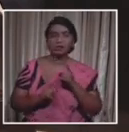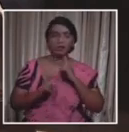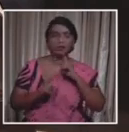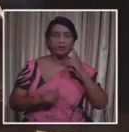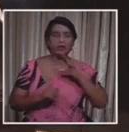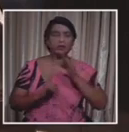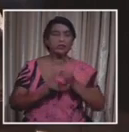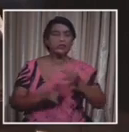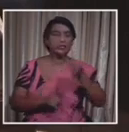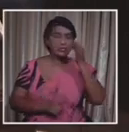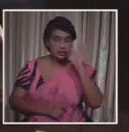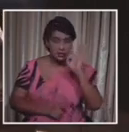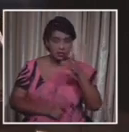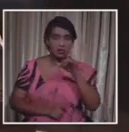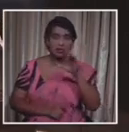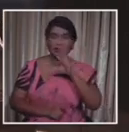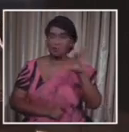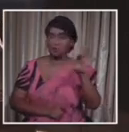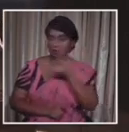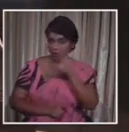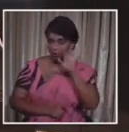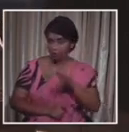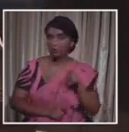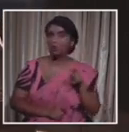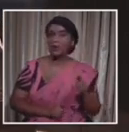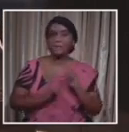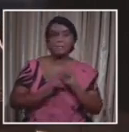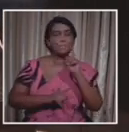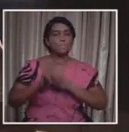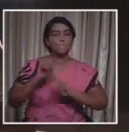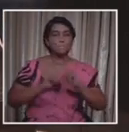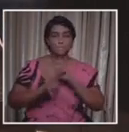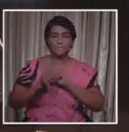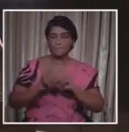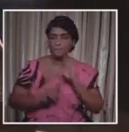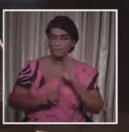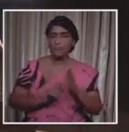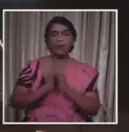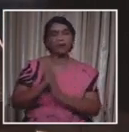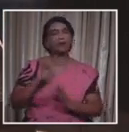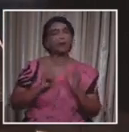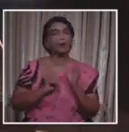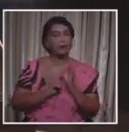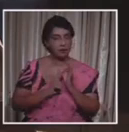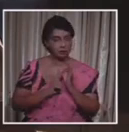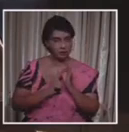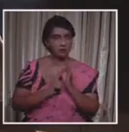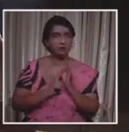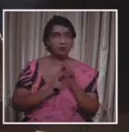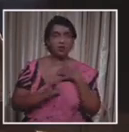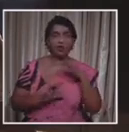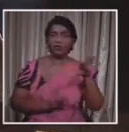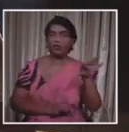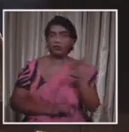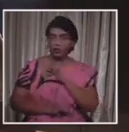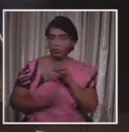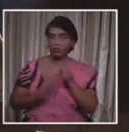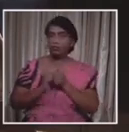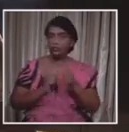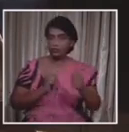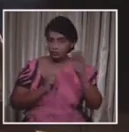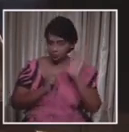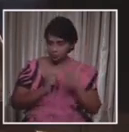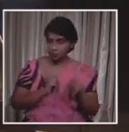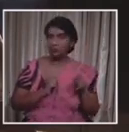අනුප්‍රාප්තික ජනාධිපති ධූරය සඳහා පාර්ලිමේන්තුව විසින් මන්ත්‍රීවරයකු තෝරාපත් කර ගැනීම